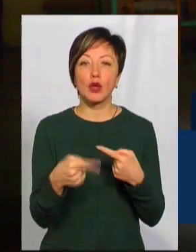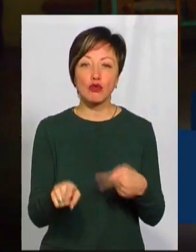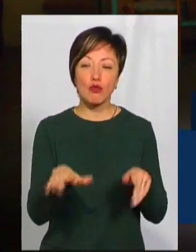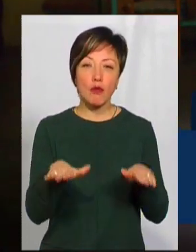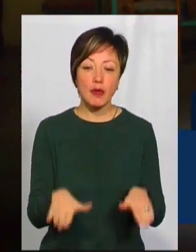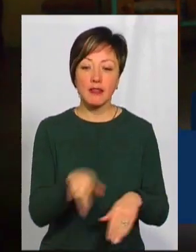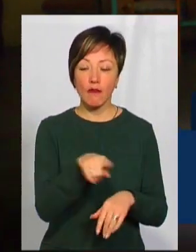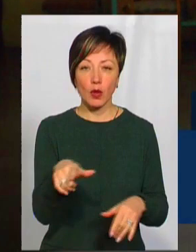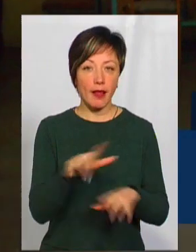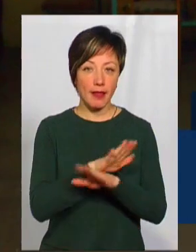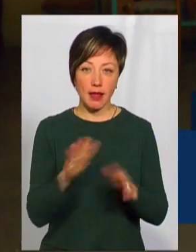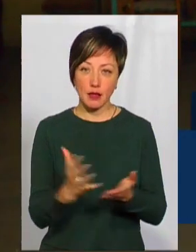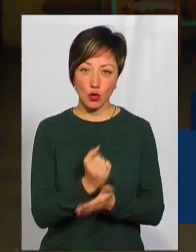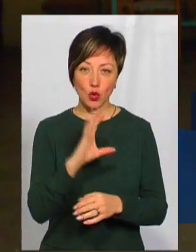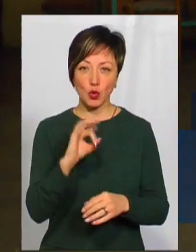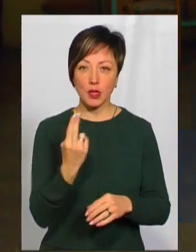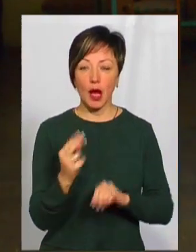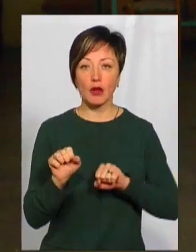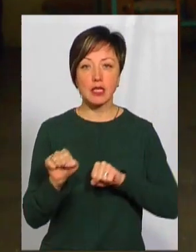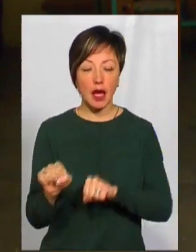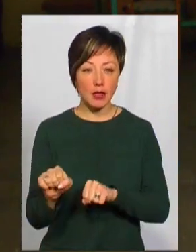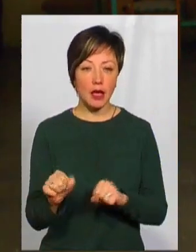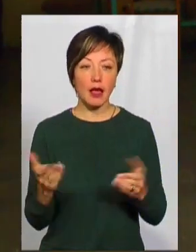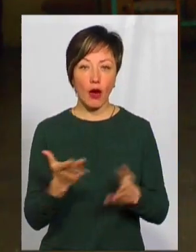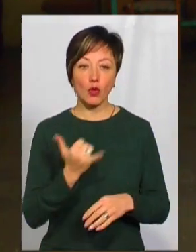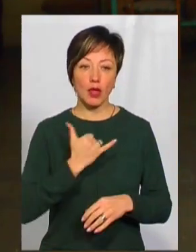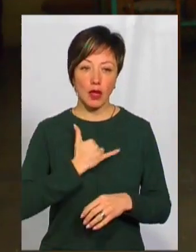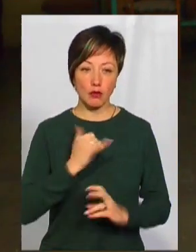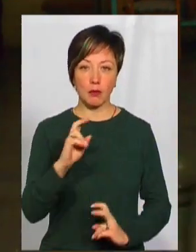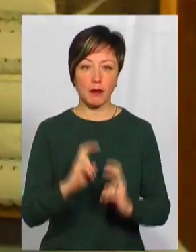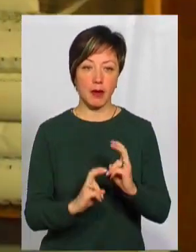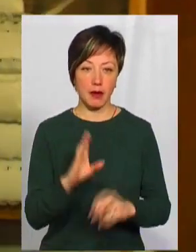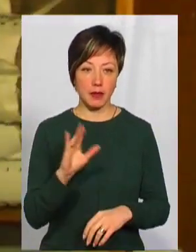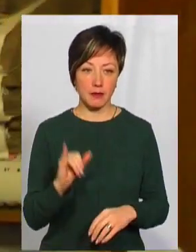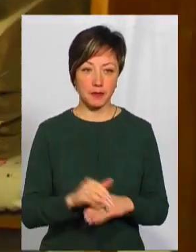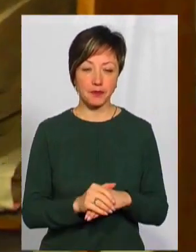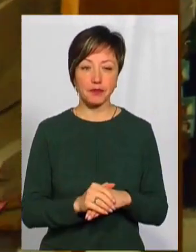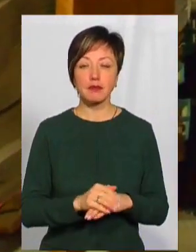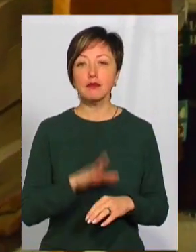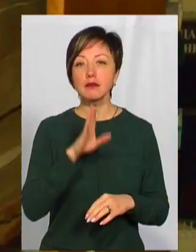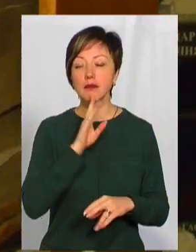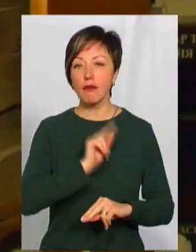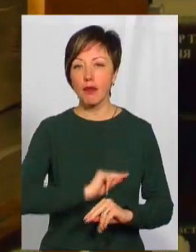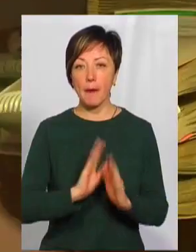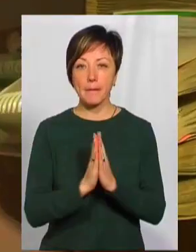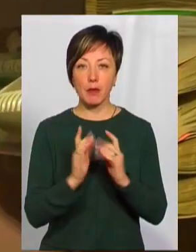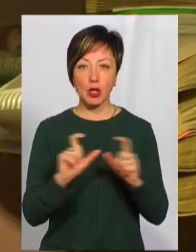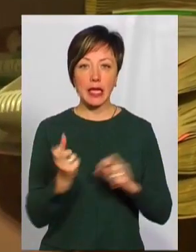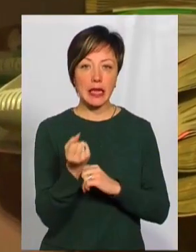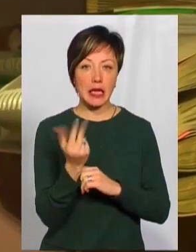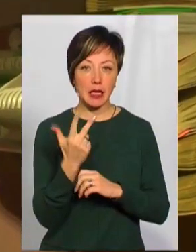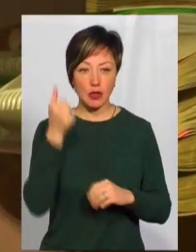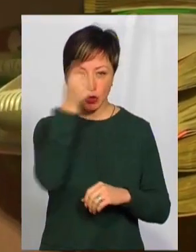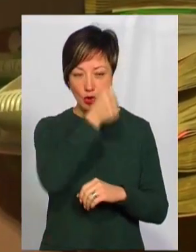місці. Вони не знайдуть того соціального захисту, як на нашому підприємстві. Валентина Голуб працює в бібліотеці 13 років